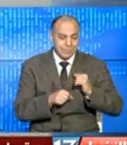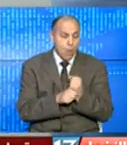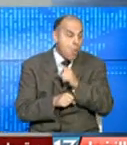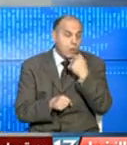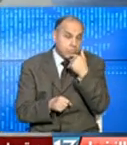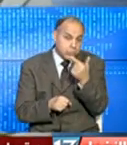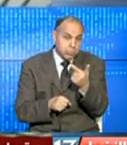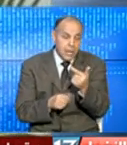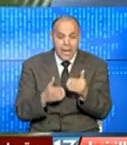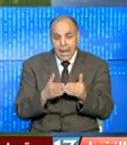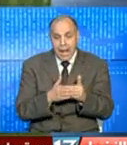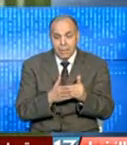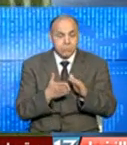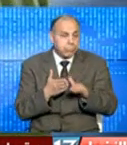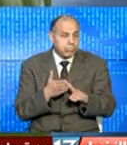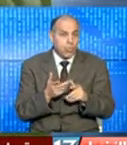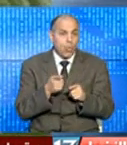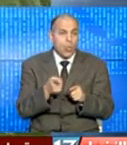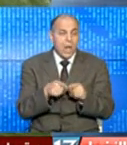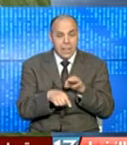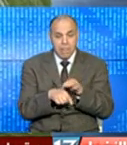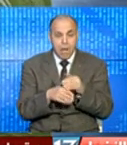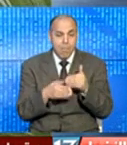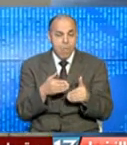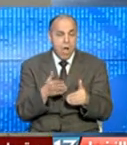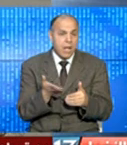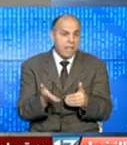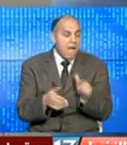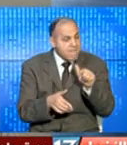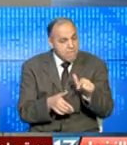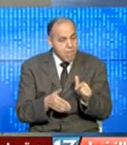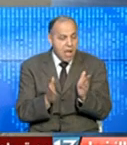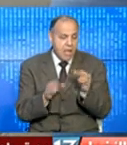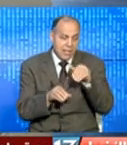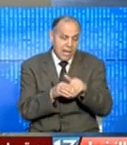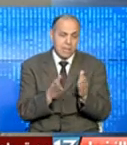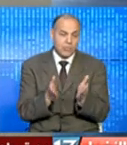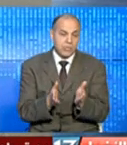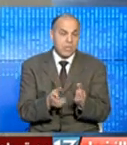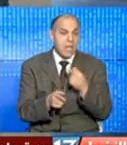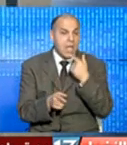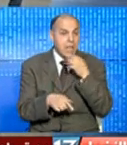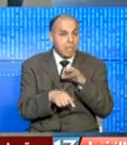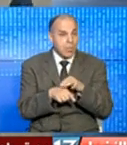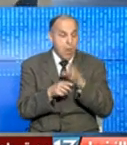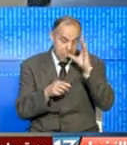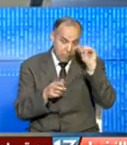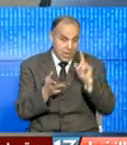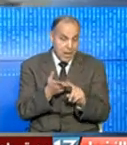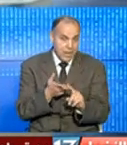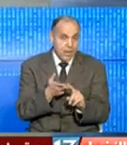الوطنية للحد الأدى من عدد الأطباء المفترض تواجدهم بالمؤسسة من الأطباء